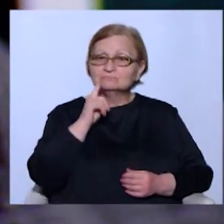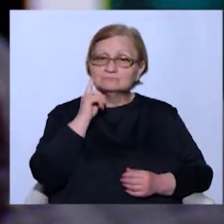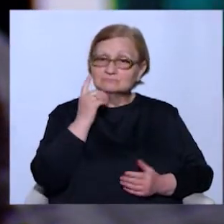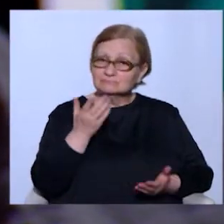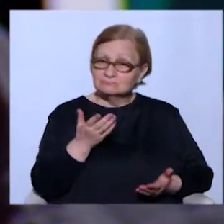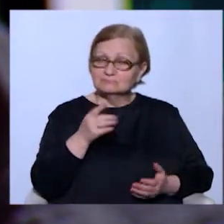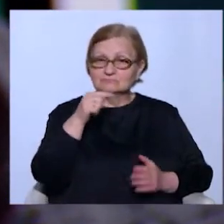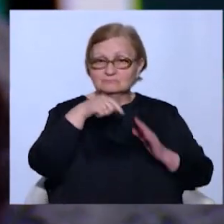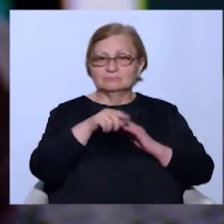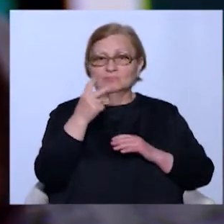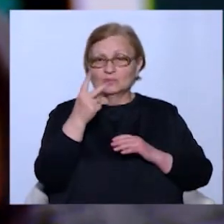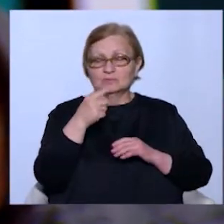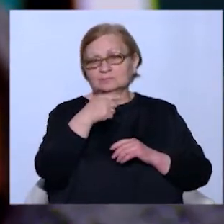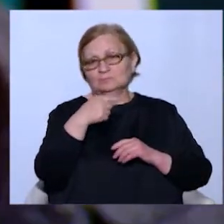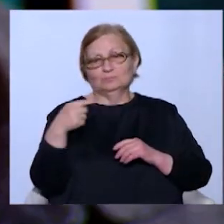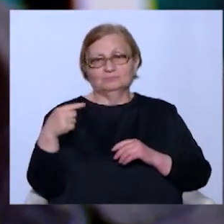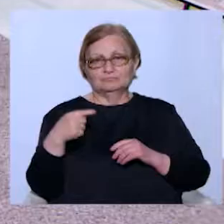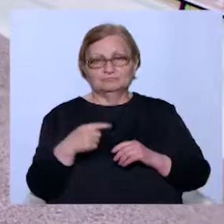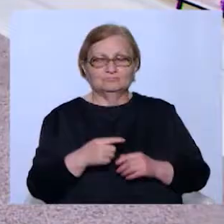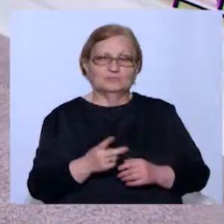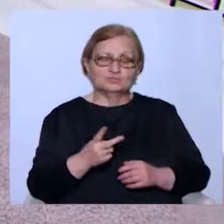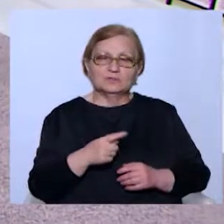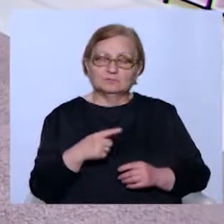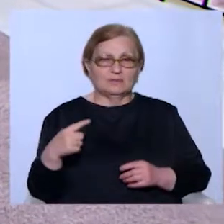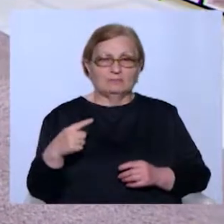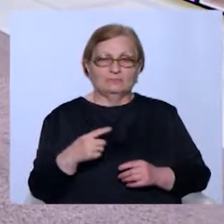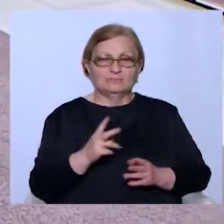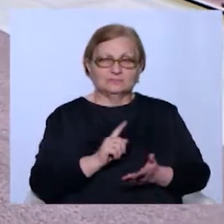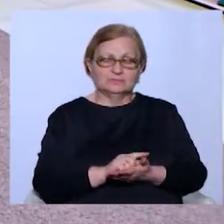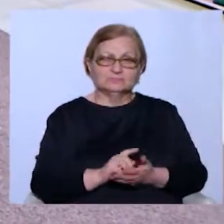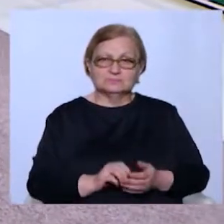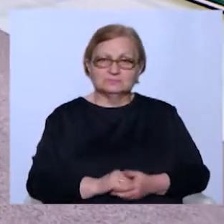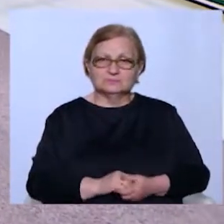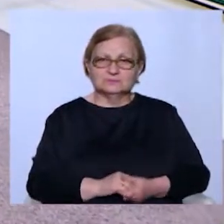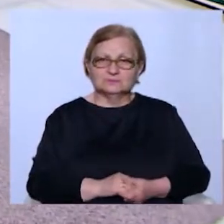არის? ორი. ამიტომ უნდა გამოვაკლოთ ორი.